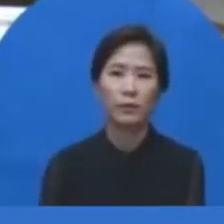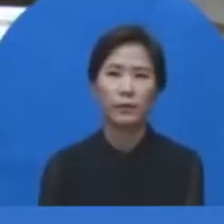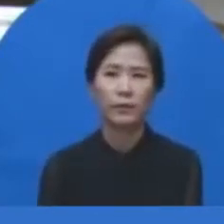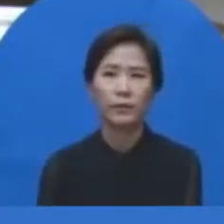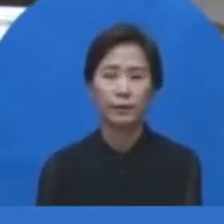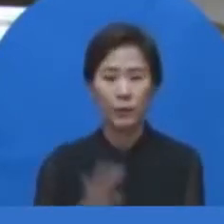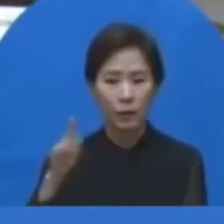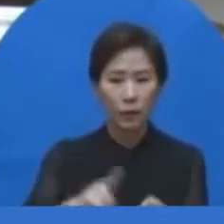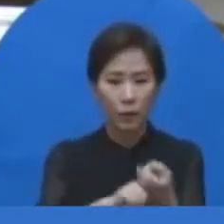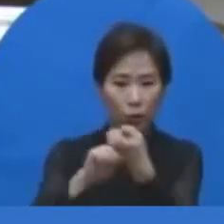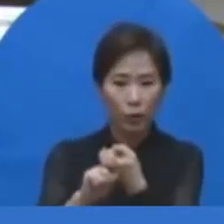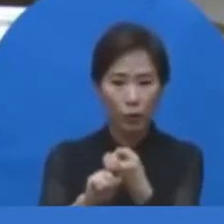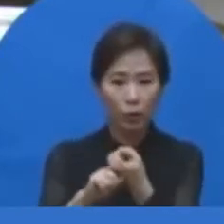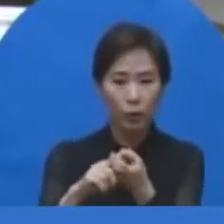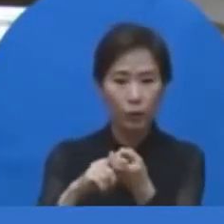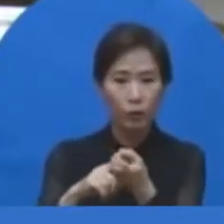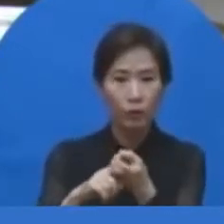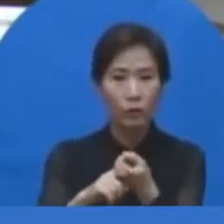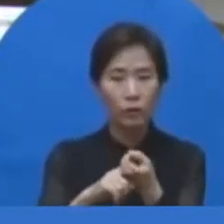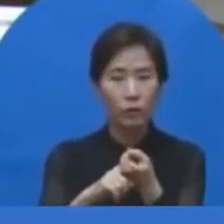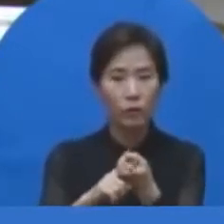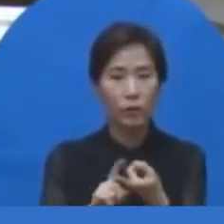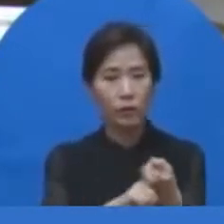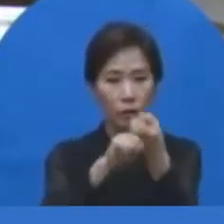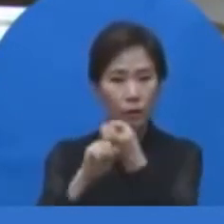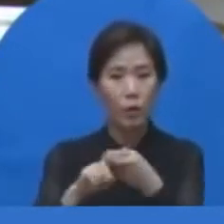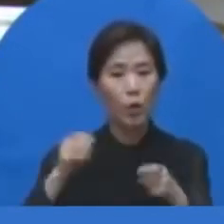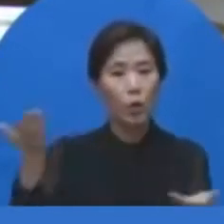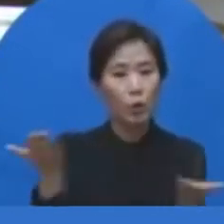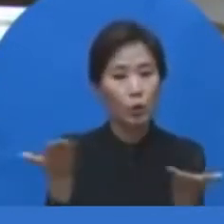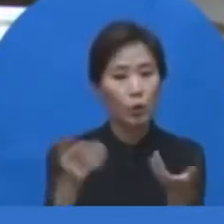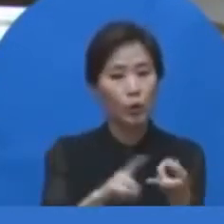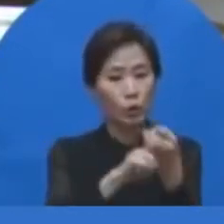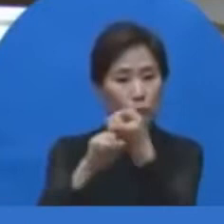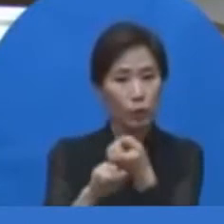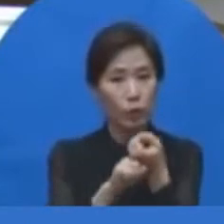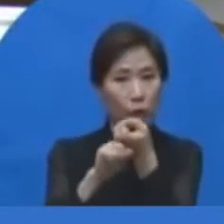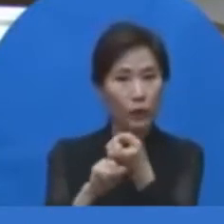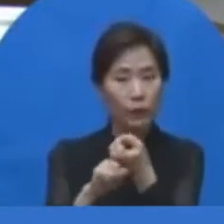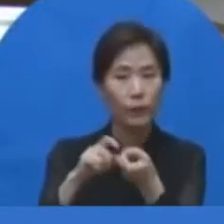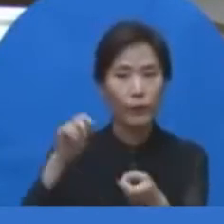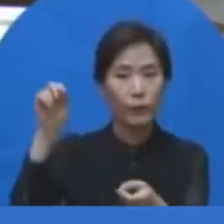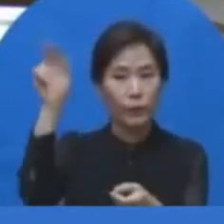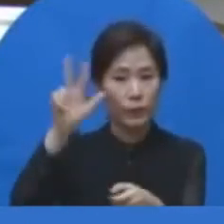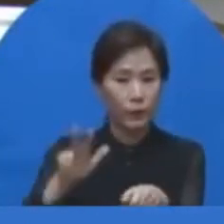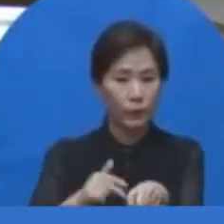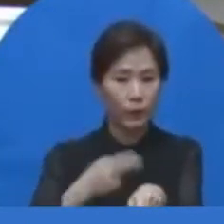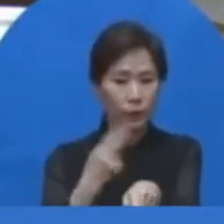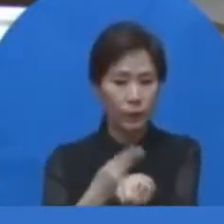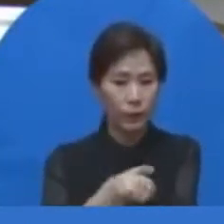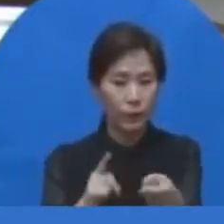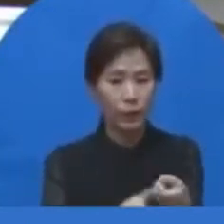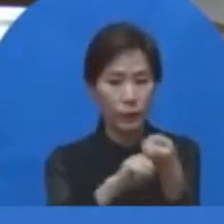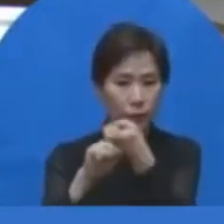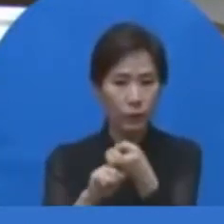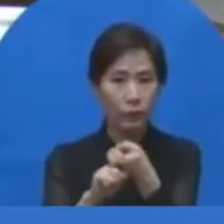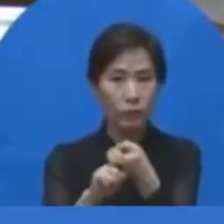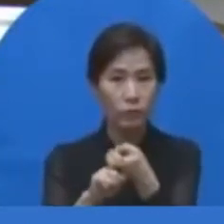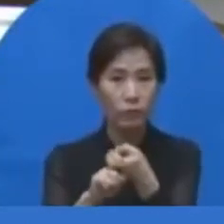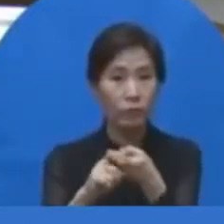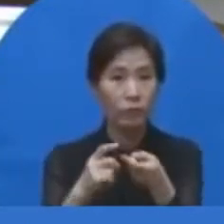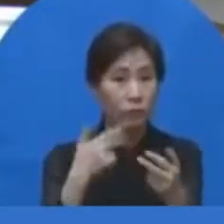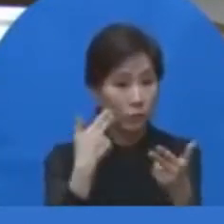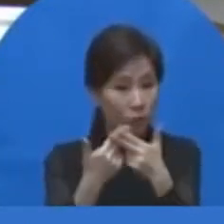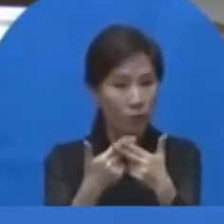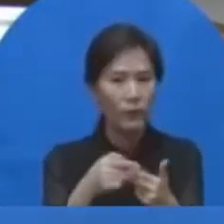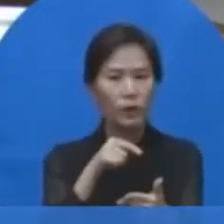노동조합 자기 그 자체를 사법심사의 방법으로 다툴 수가 있습니다. 즉, 현행 제도로도 충분히 대체되거나